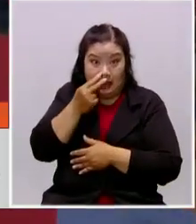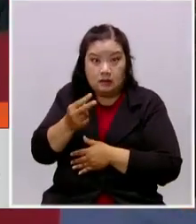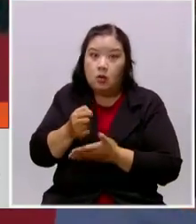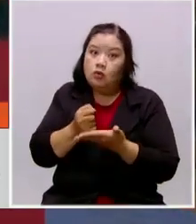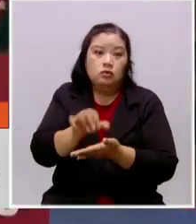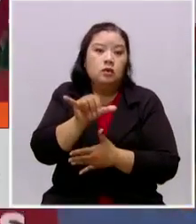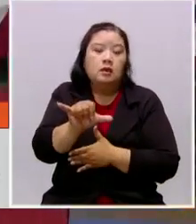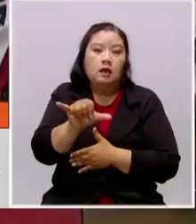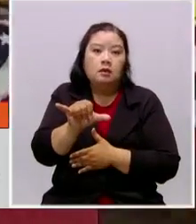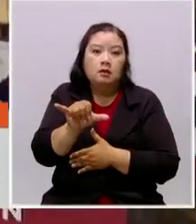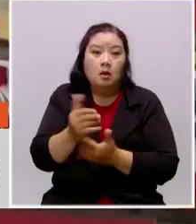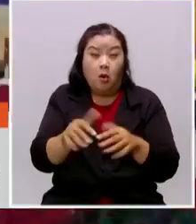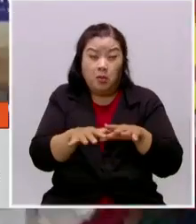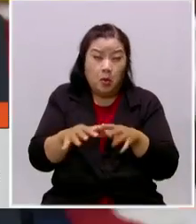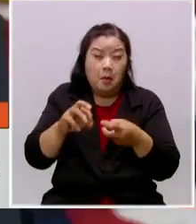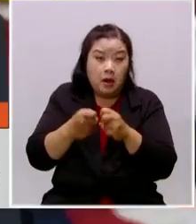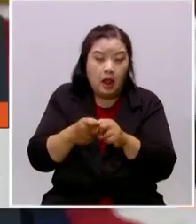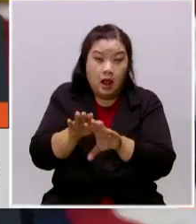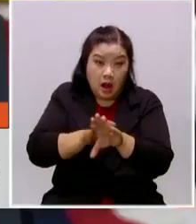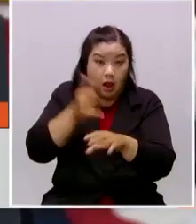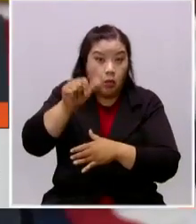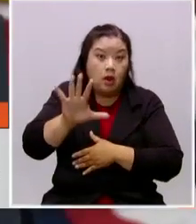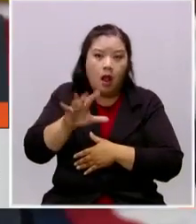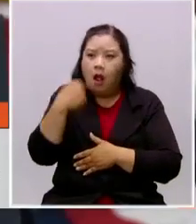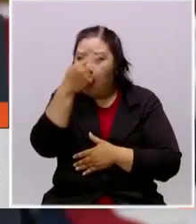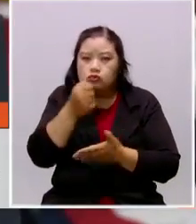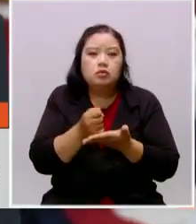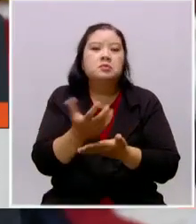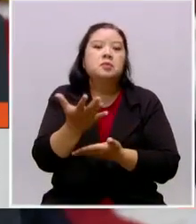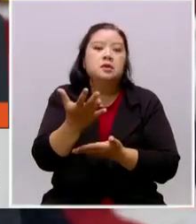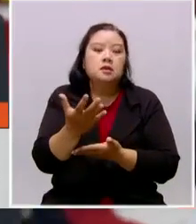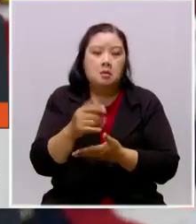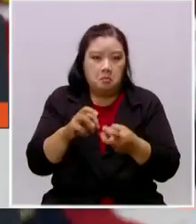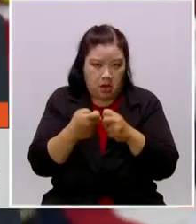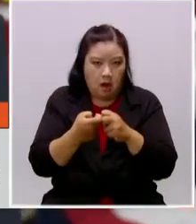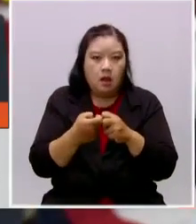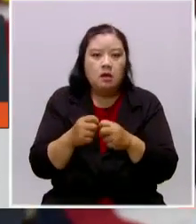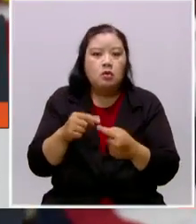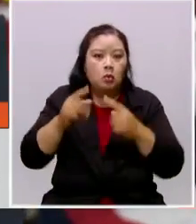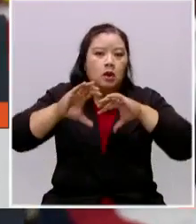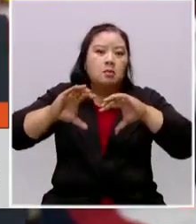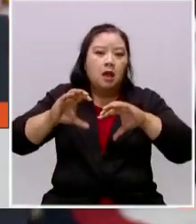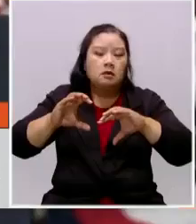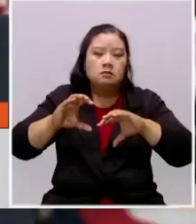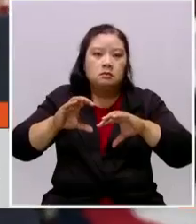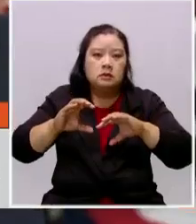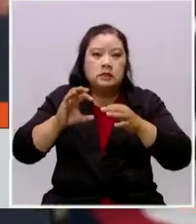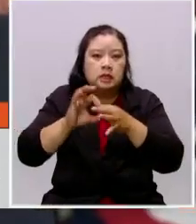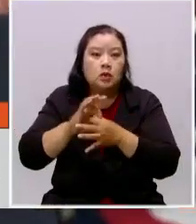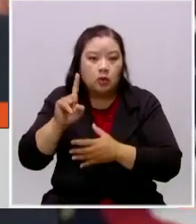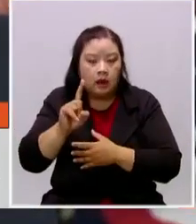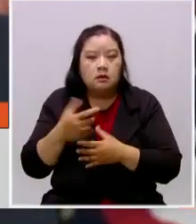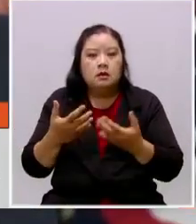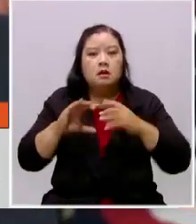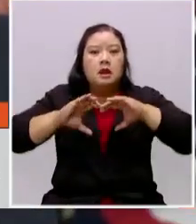เลยนะครับตั้งแต่เกิดแผ่นดินไหวมานาน 5วันเพราะว่ามาตรการคว่ำบาตรของรัฐคือมาตรกคว่ำบาต่อ